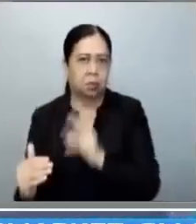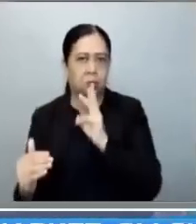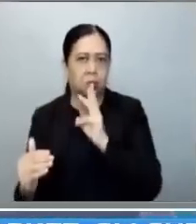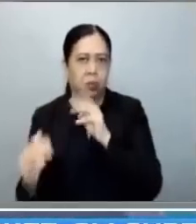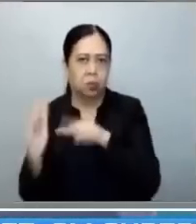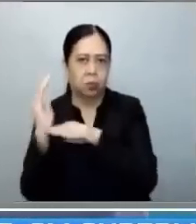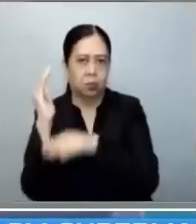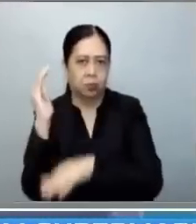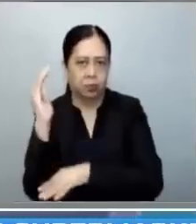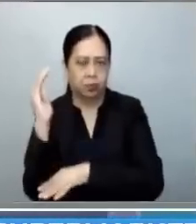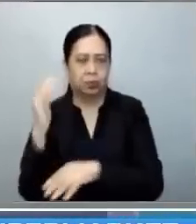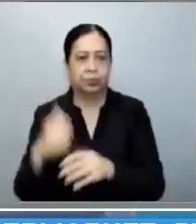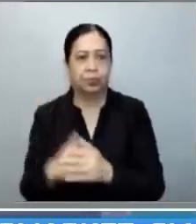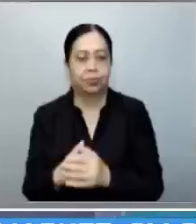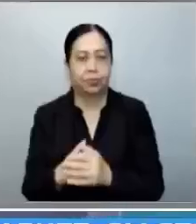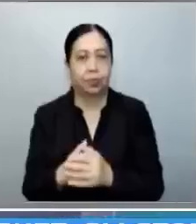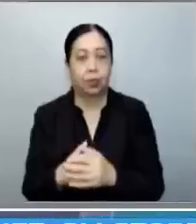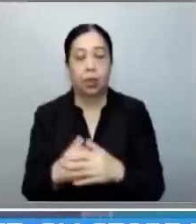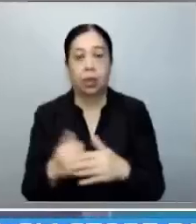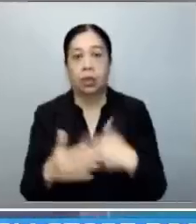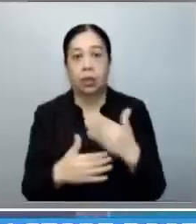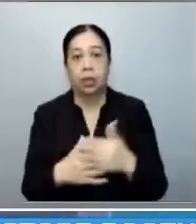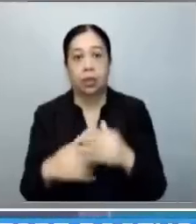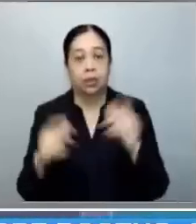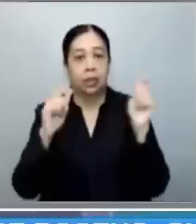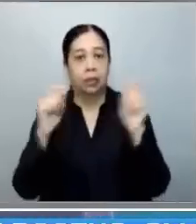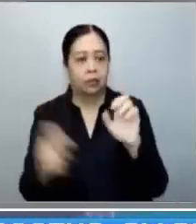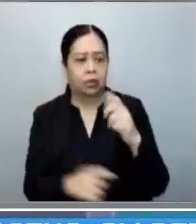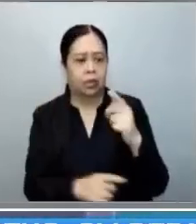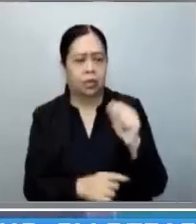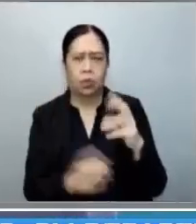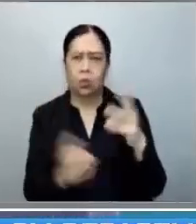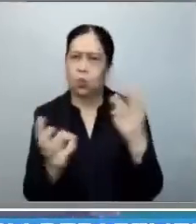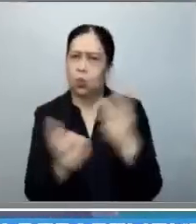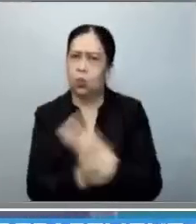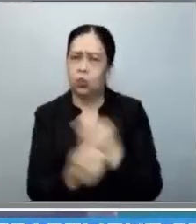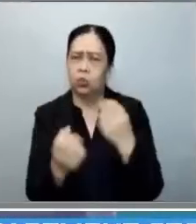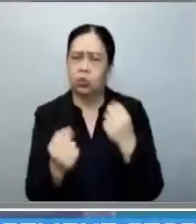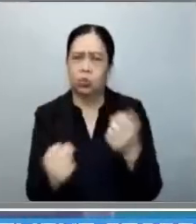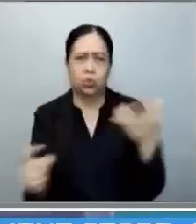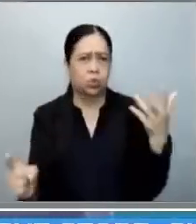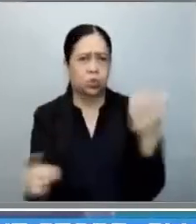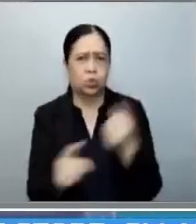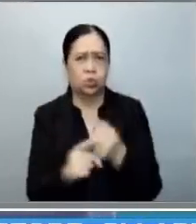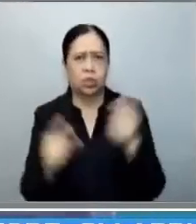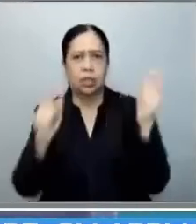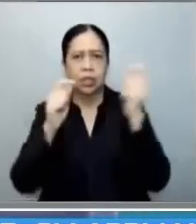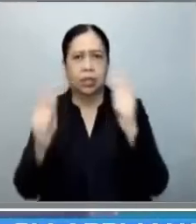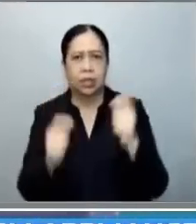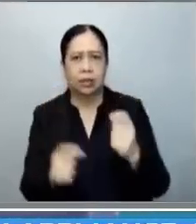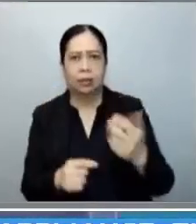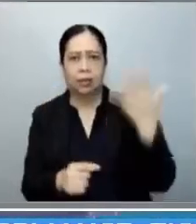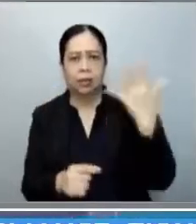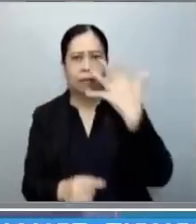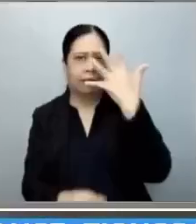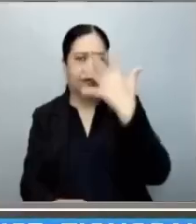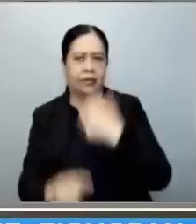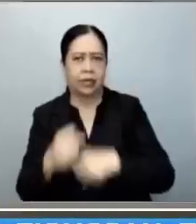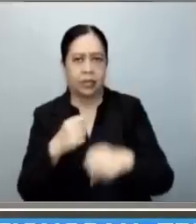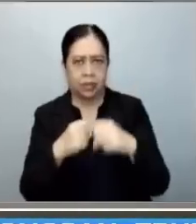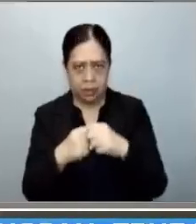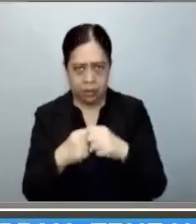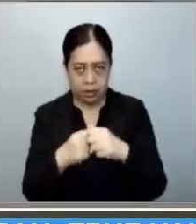Samantala, isa na nga ang bagyong Egay sa mga pinakamapaminsalang bagyo sa nakalipas na 5 taon. Sa listahan